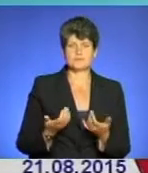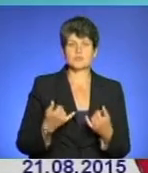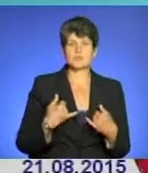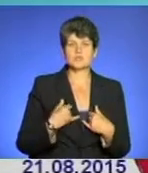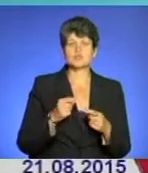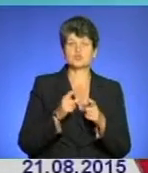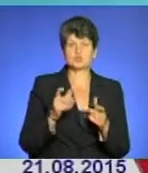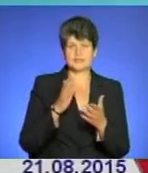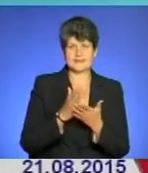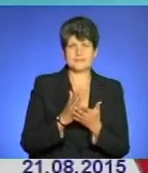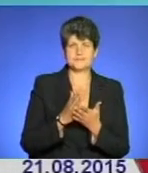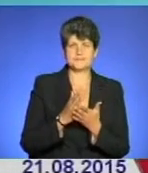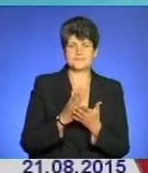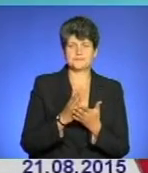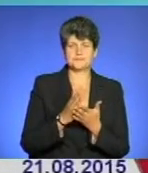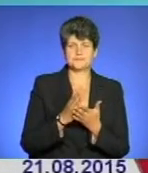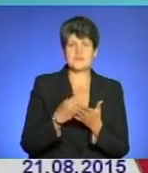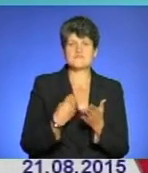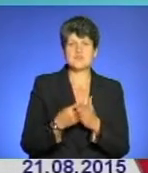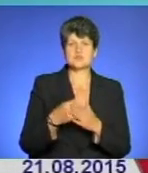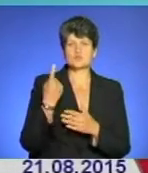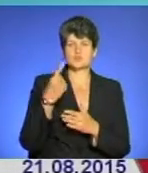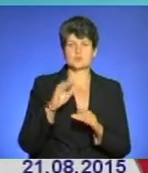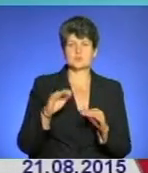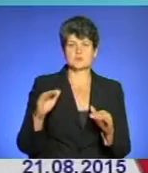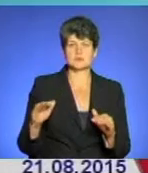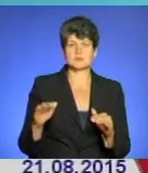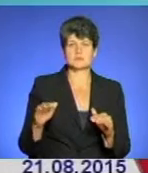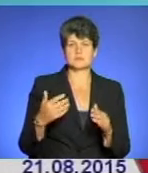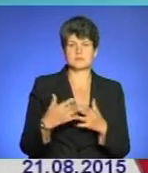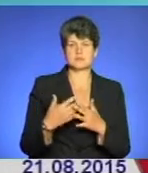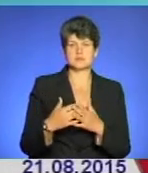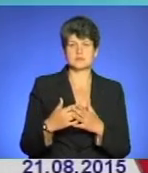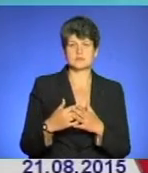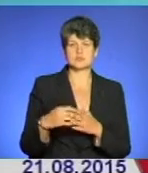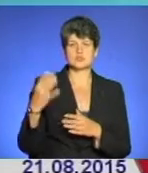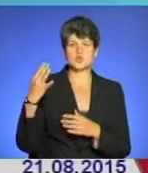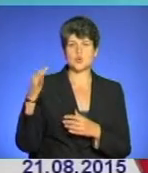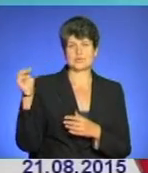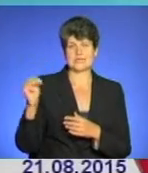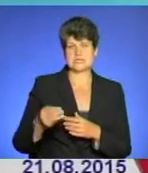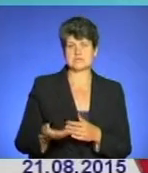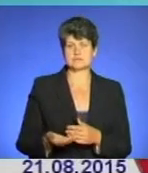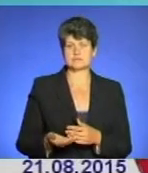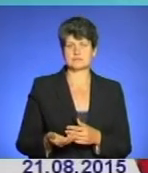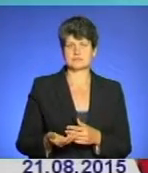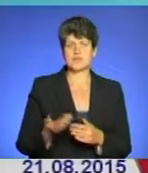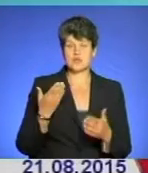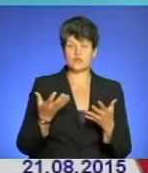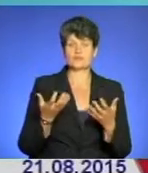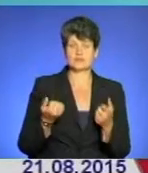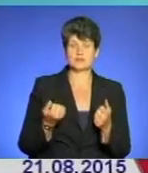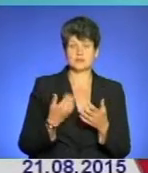школи є, які вартість одного учня, навчання одного учня досягає до 40 тисяч. Отже, якщо